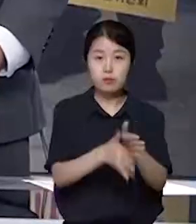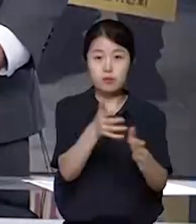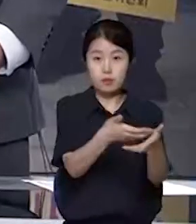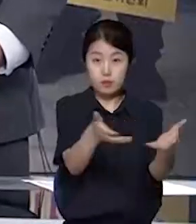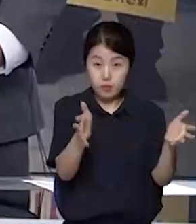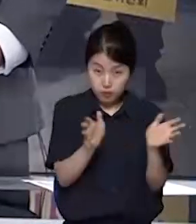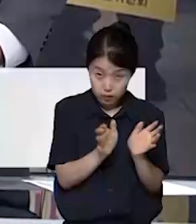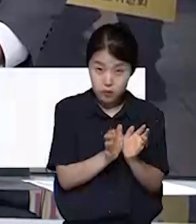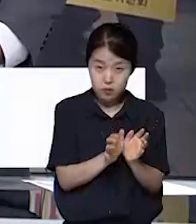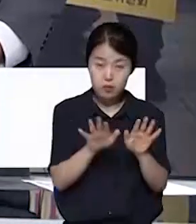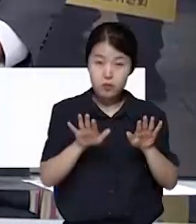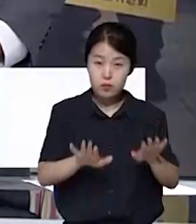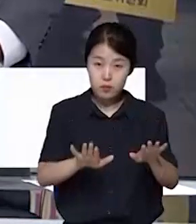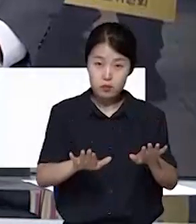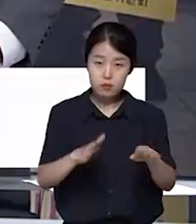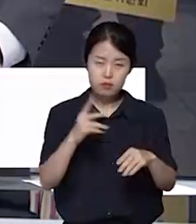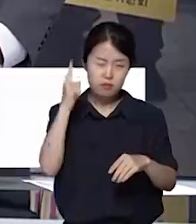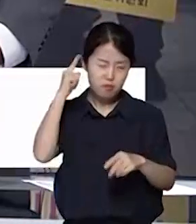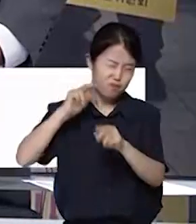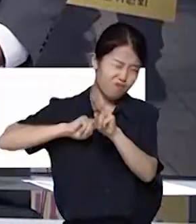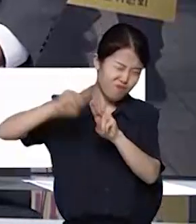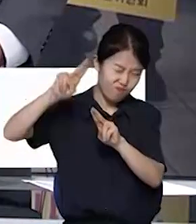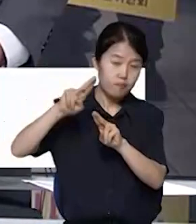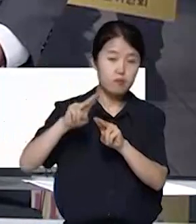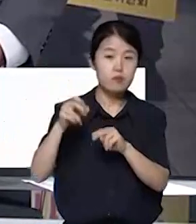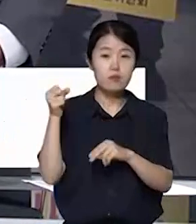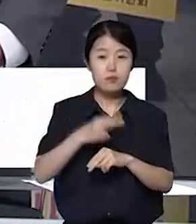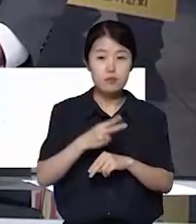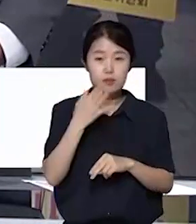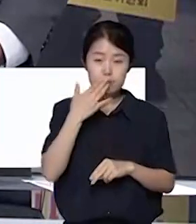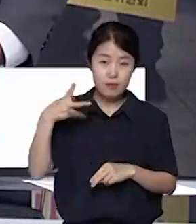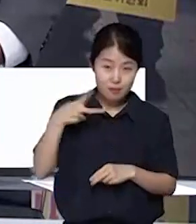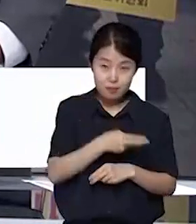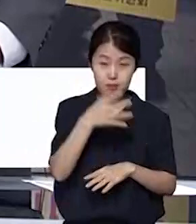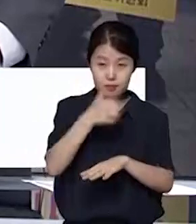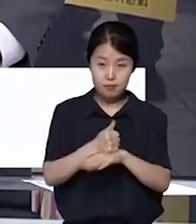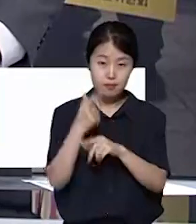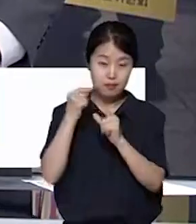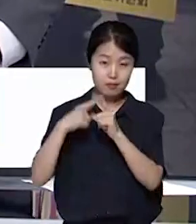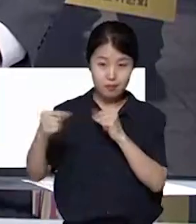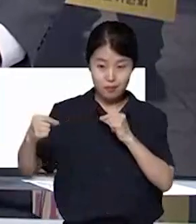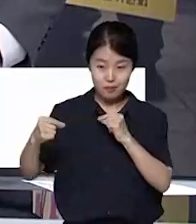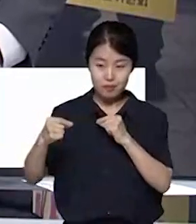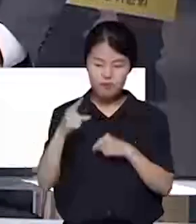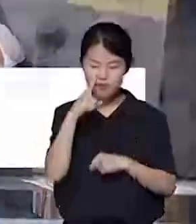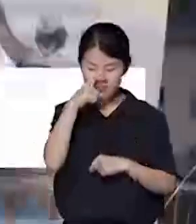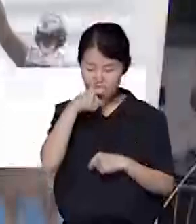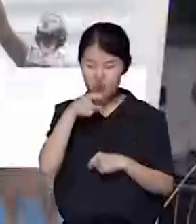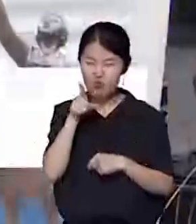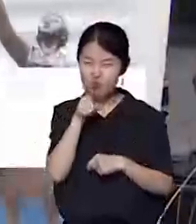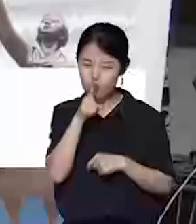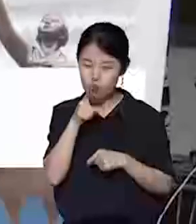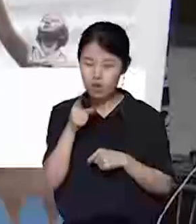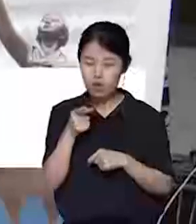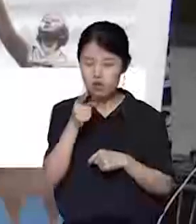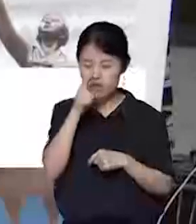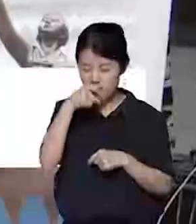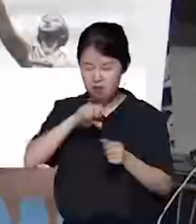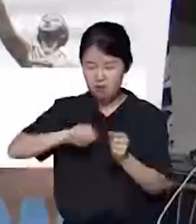시민사회단체가 삭발식과 릴레이 단식으로 일본의 방사성 오염수 해양 방류를 규탄했습니다. 광주 북구 평화의